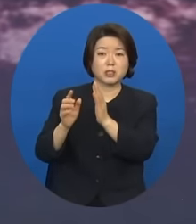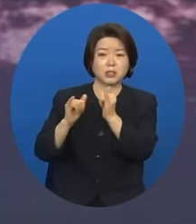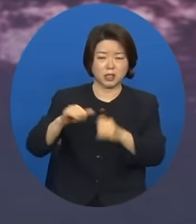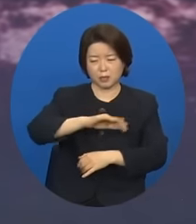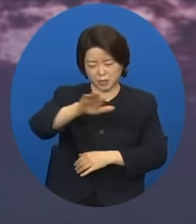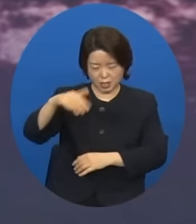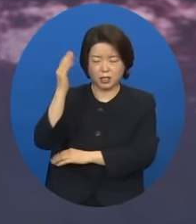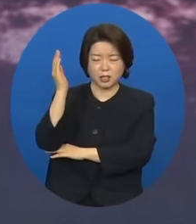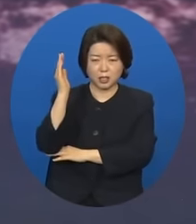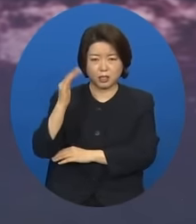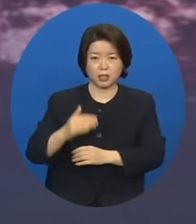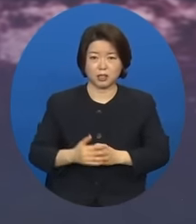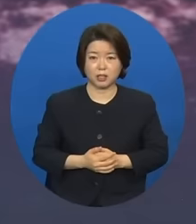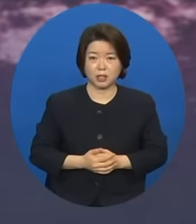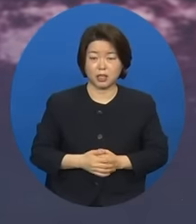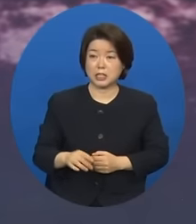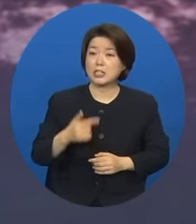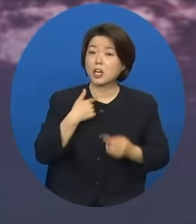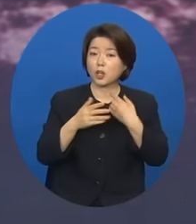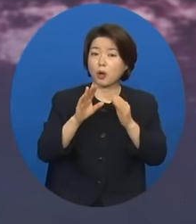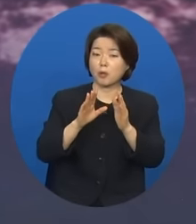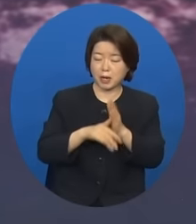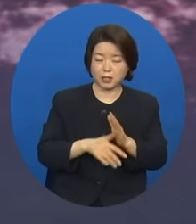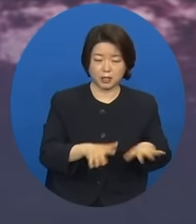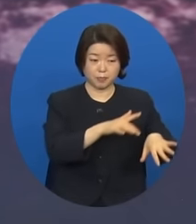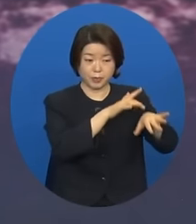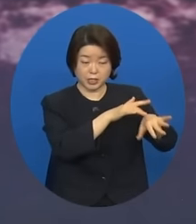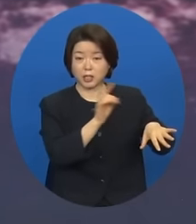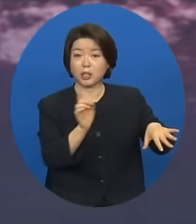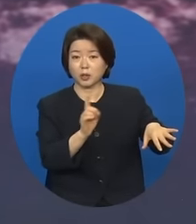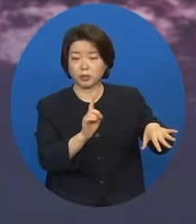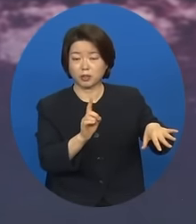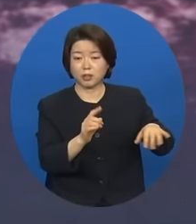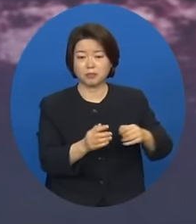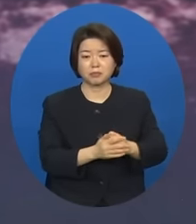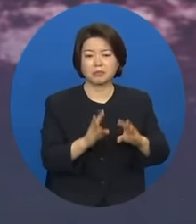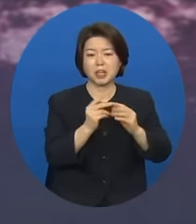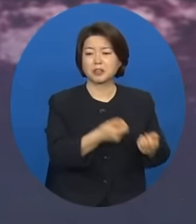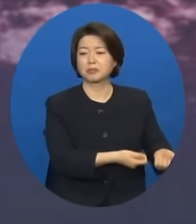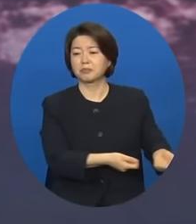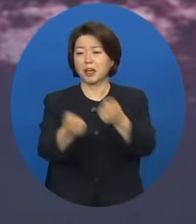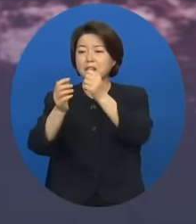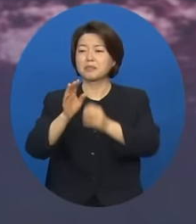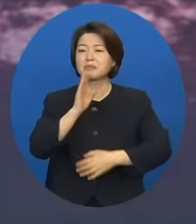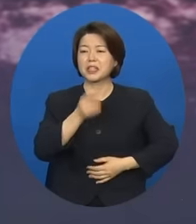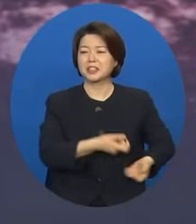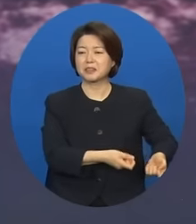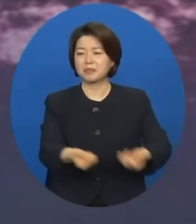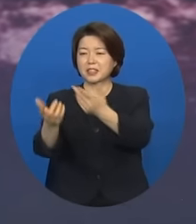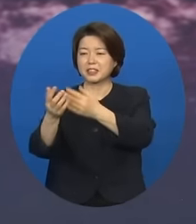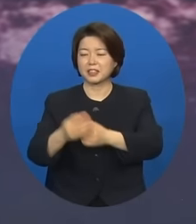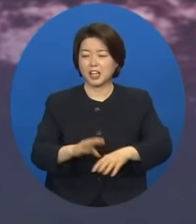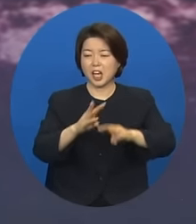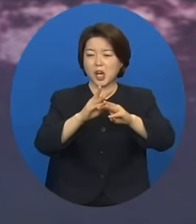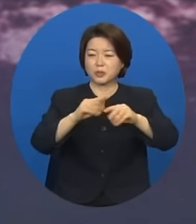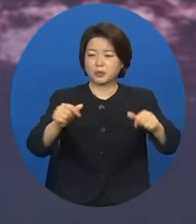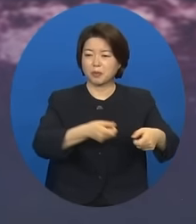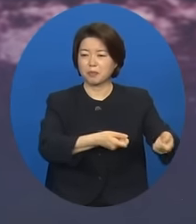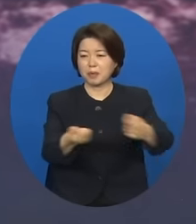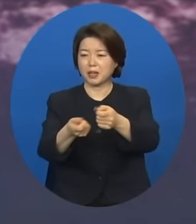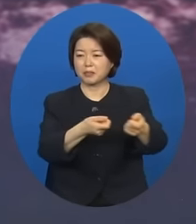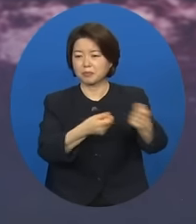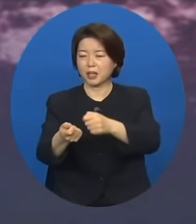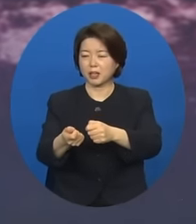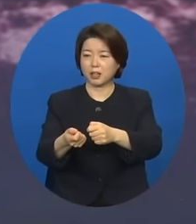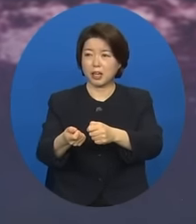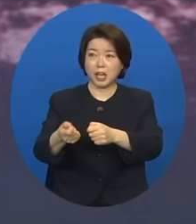때마다 블레셋은 어떻게 하냐 사탄은 어떻게 하냐 흙더미를 던지는 거야 그래 맞아 하나님 하시지 않아 하나님 선하다면 너에게